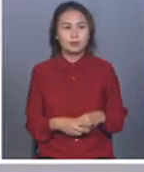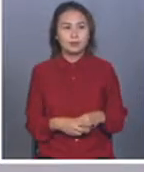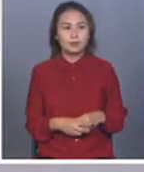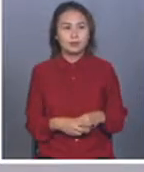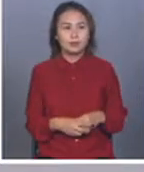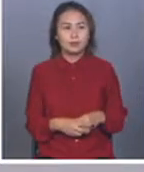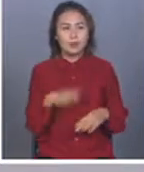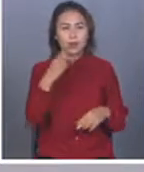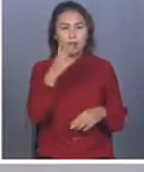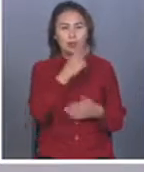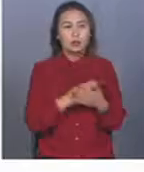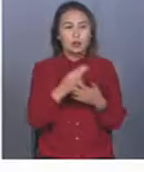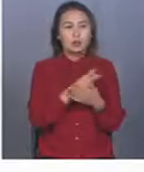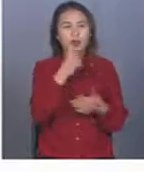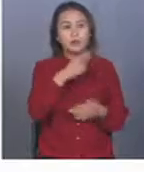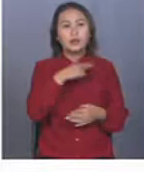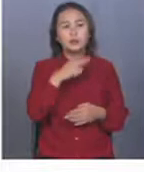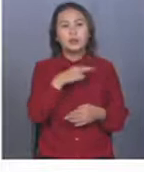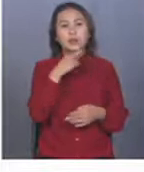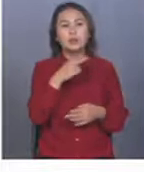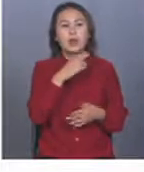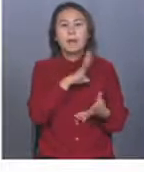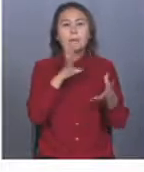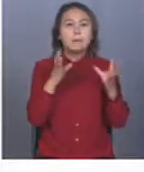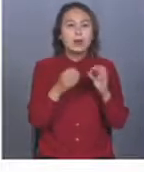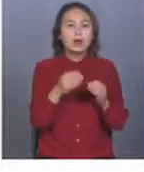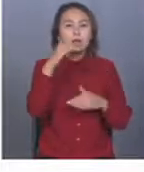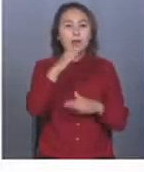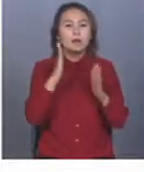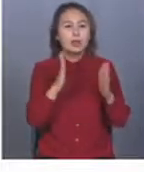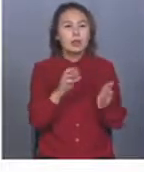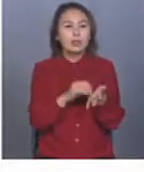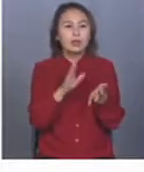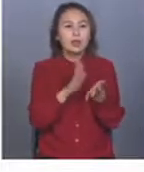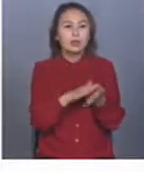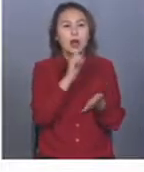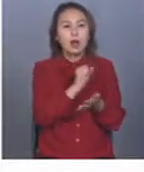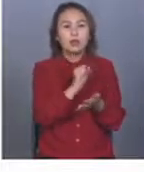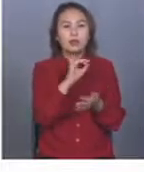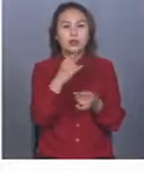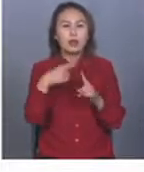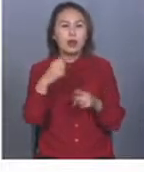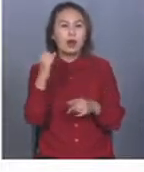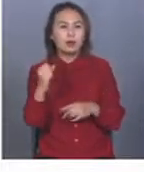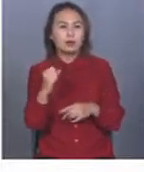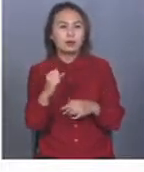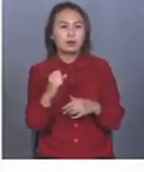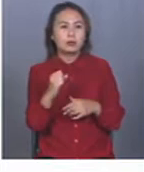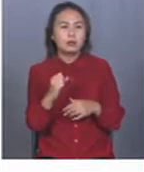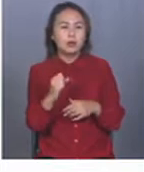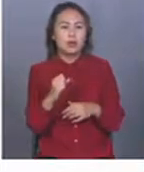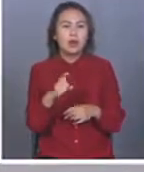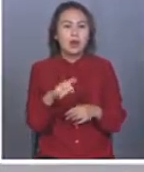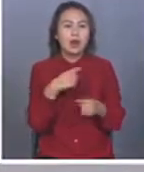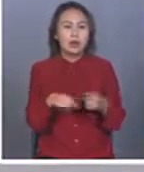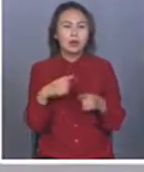Мына суретке назар аударайық. Барлық қабырлары тең болады дегенді a және a деп белгілейміз. Тік төртбұрыштың айырмашылығы